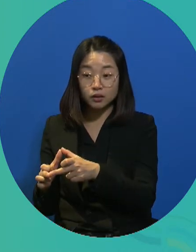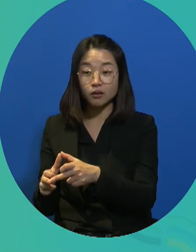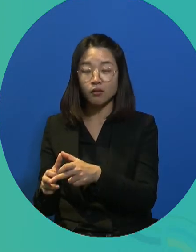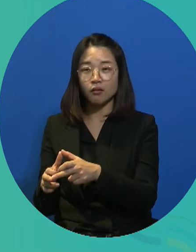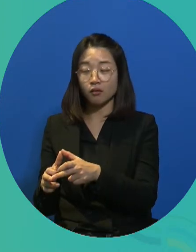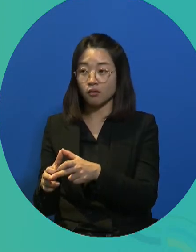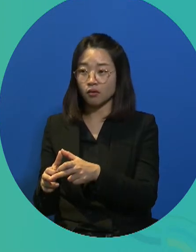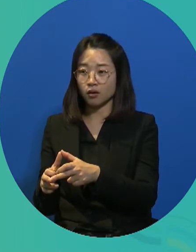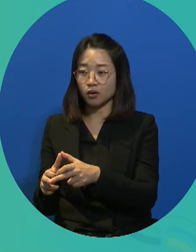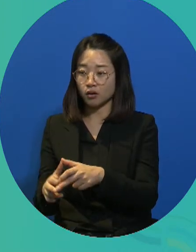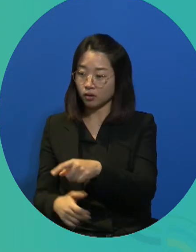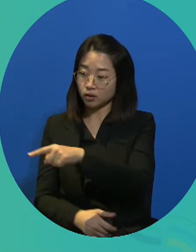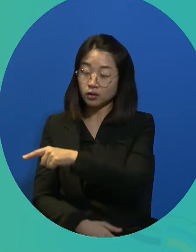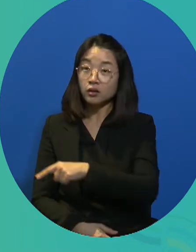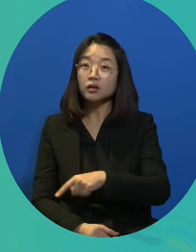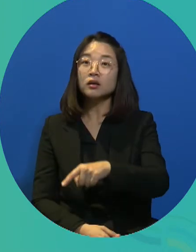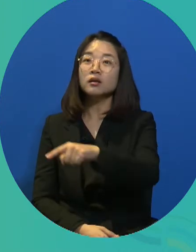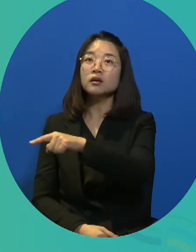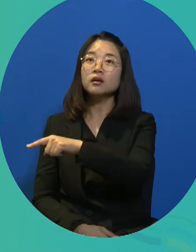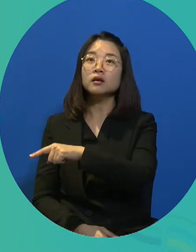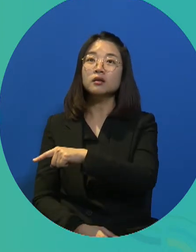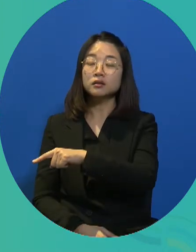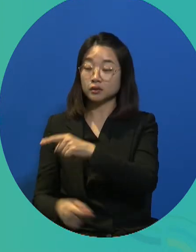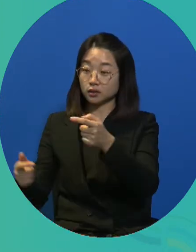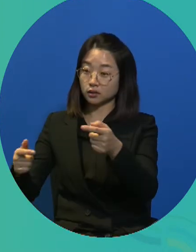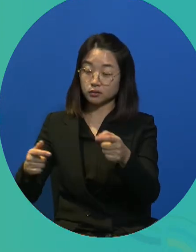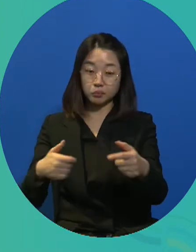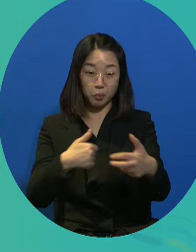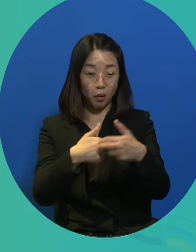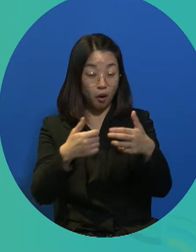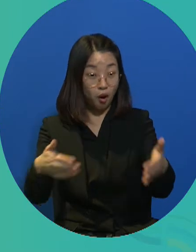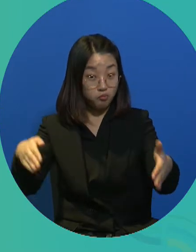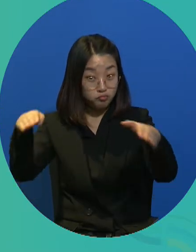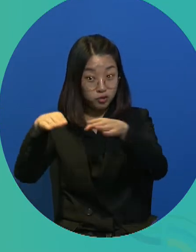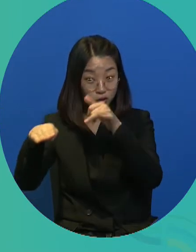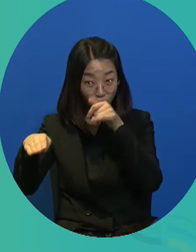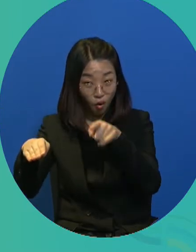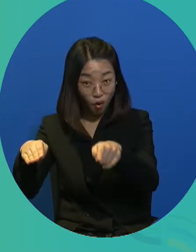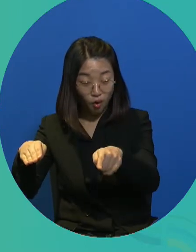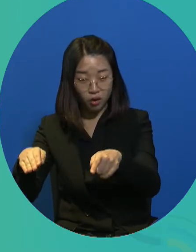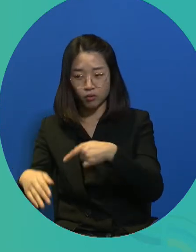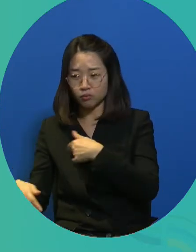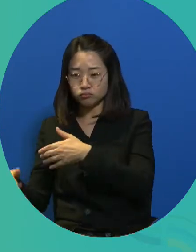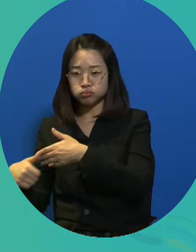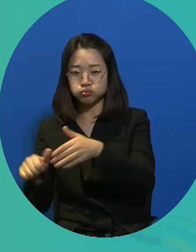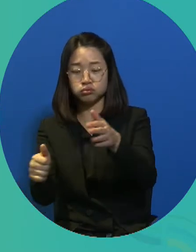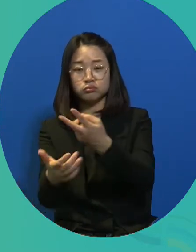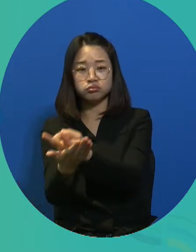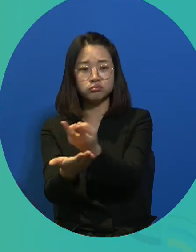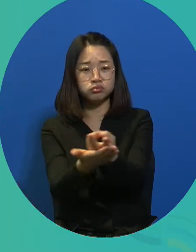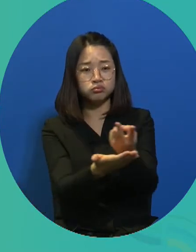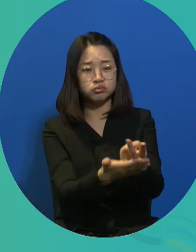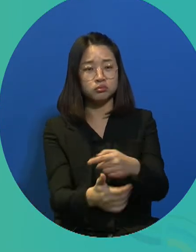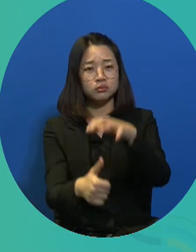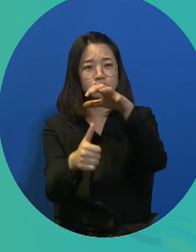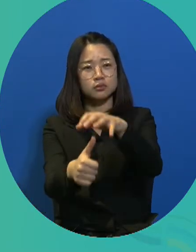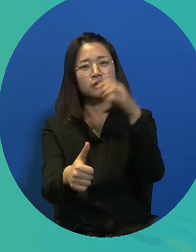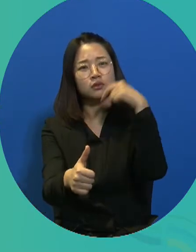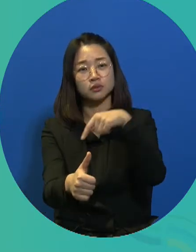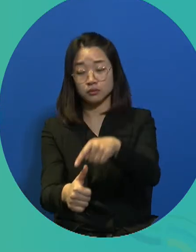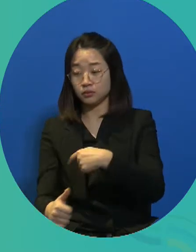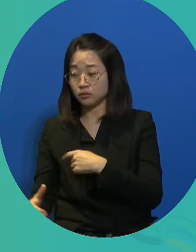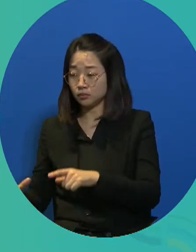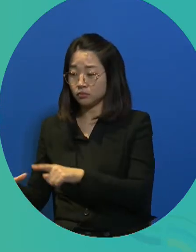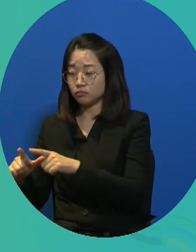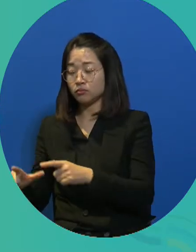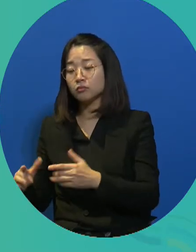더 새롭게 구축되고 있는 이런 건물, 병동 또 시설에 보내지고 있습니다. 본인들이 살았던